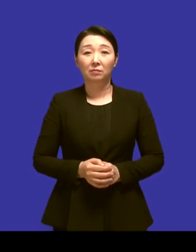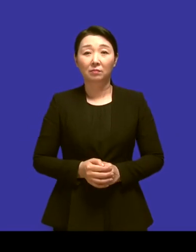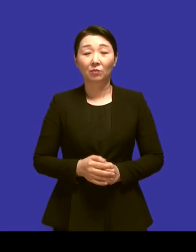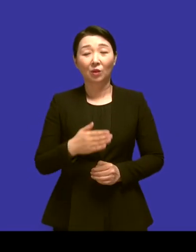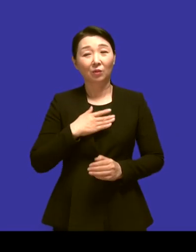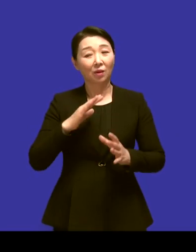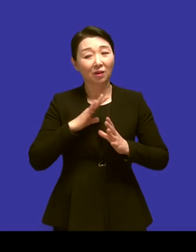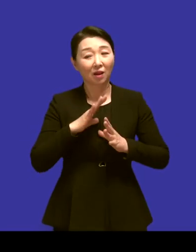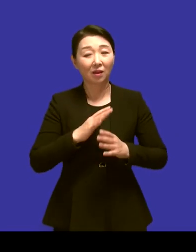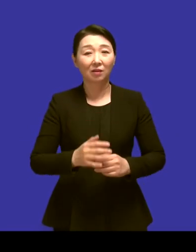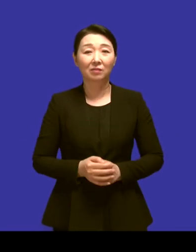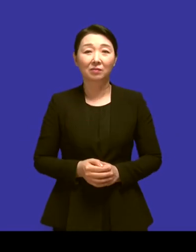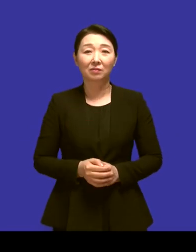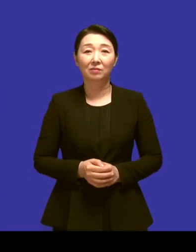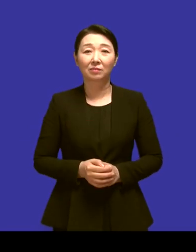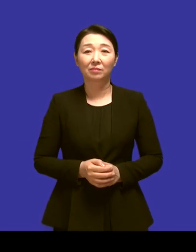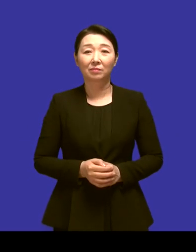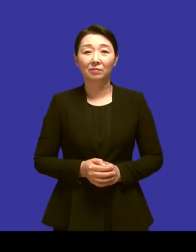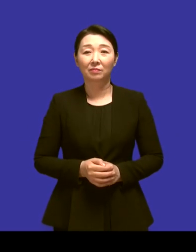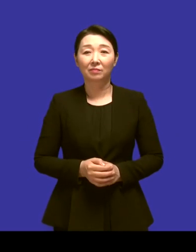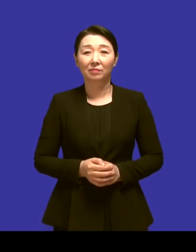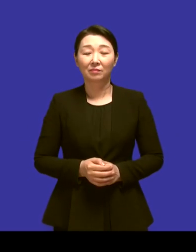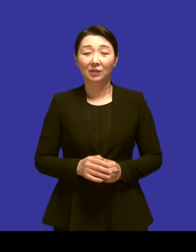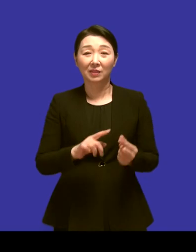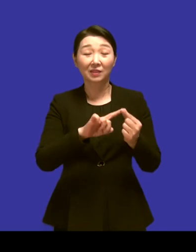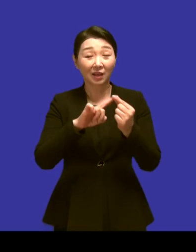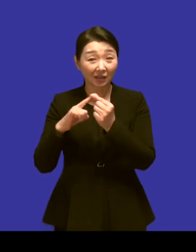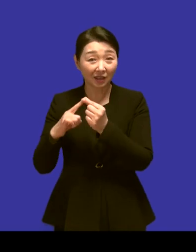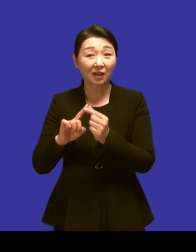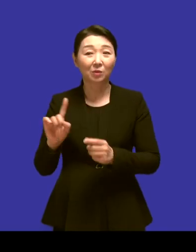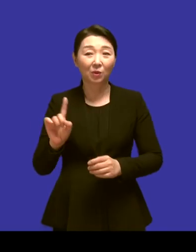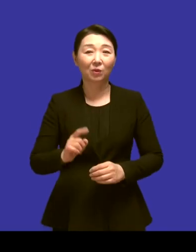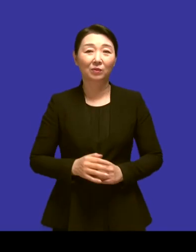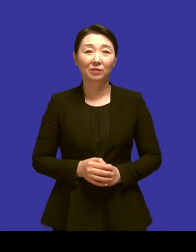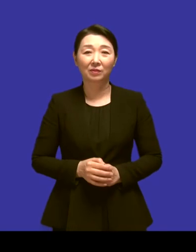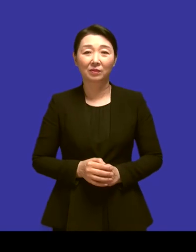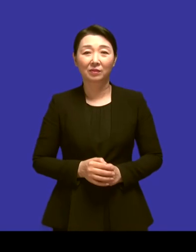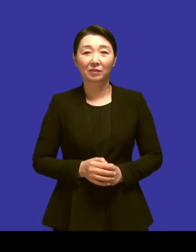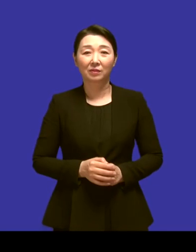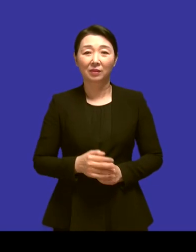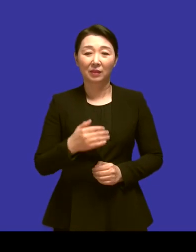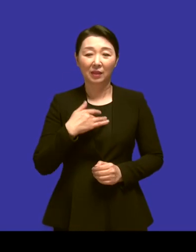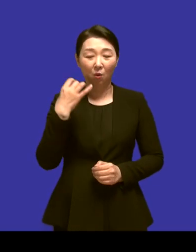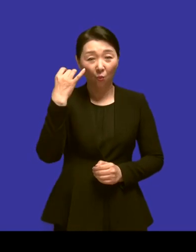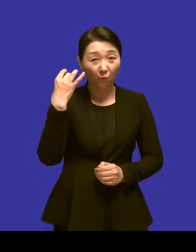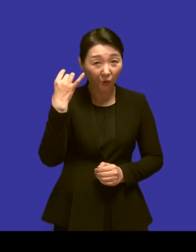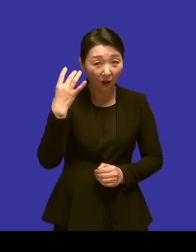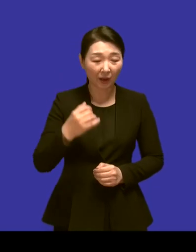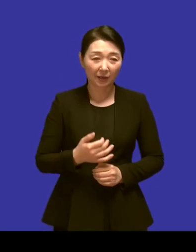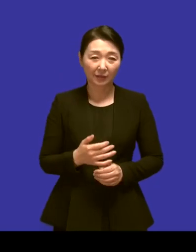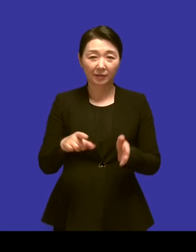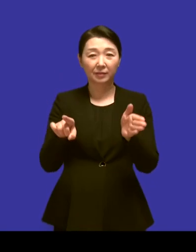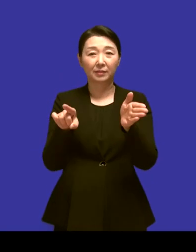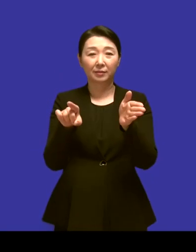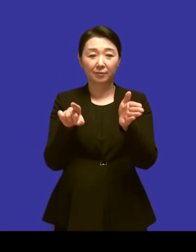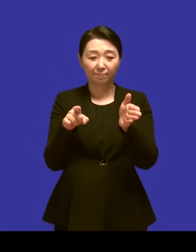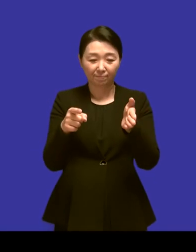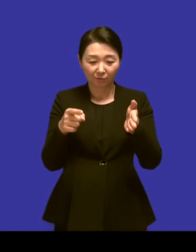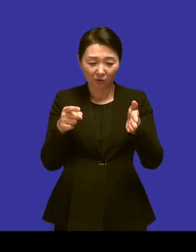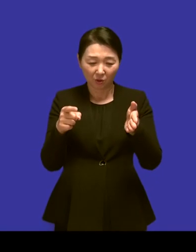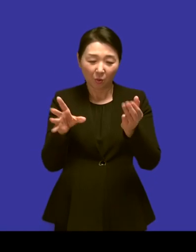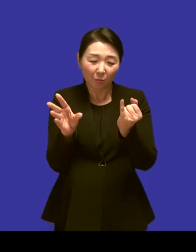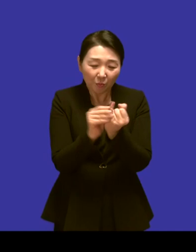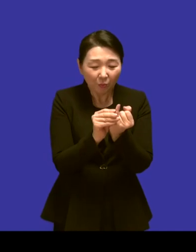제가 깜짝 놀랐어요. 네. 아, 그 가사가 네. 이제 저는 사실 원래 그 크리스천 이제 모태